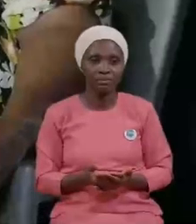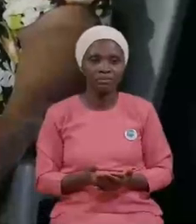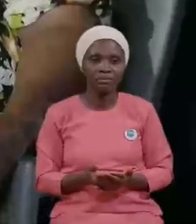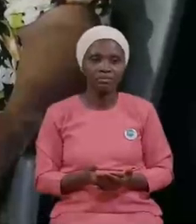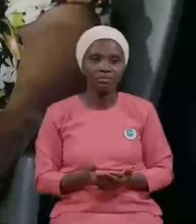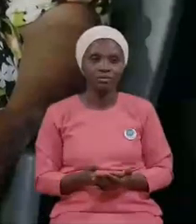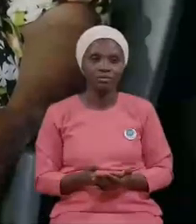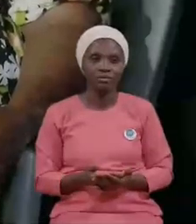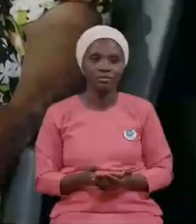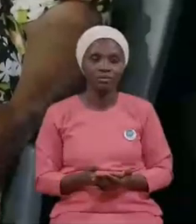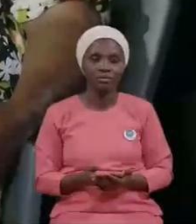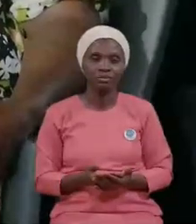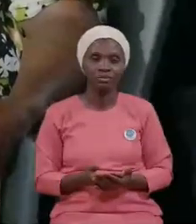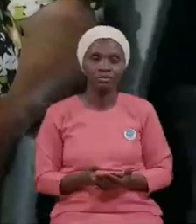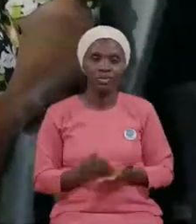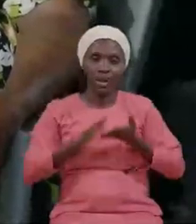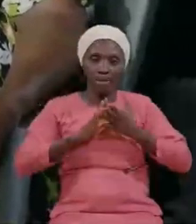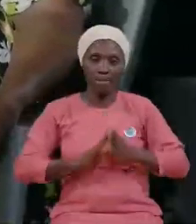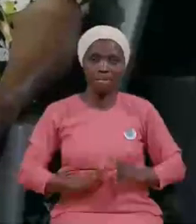La paix par Jésus-Christ.